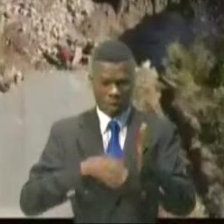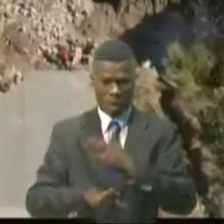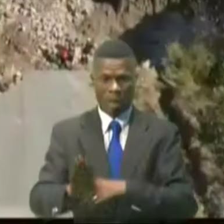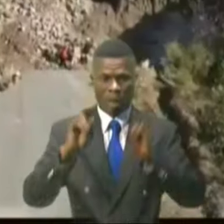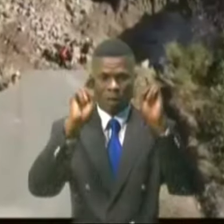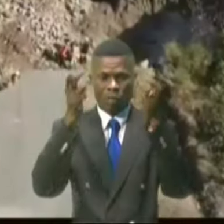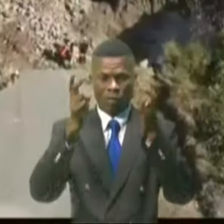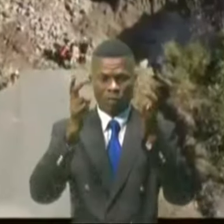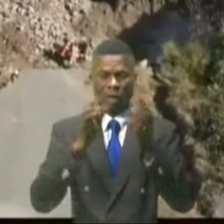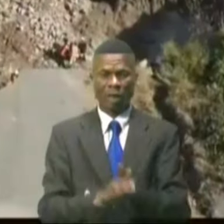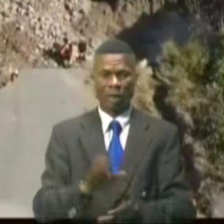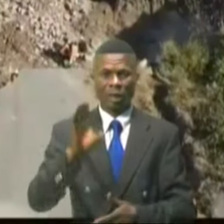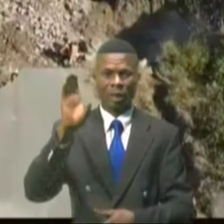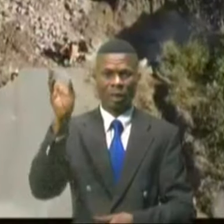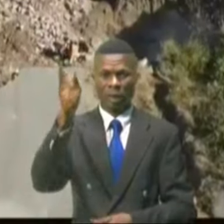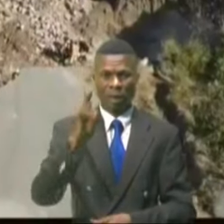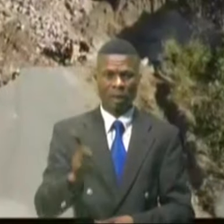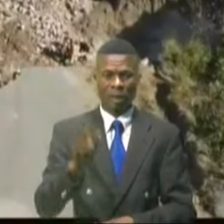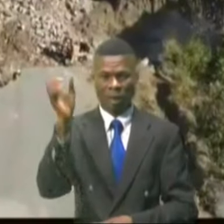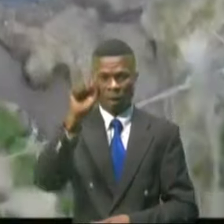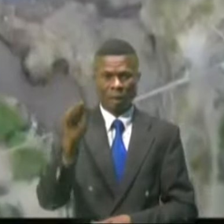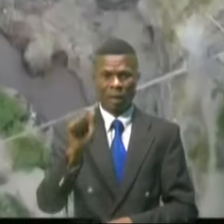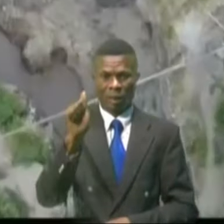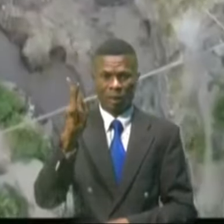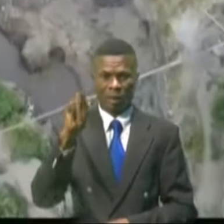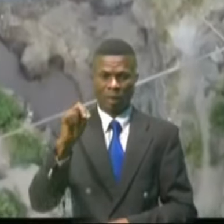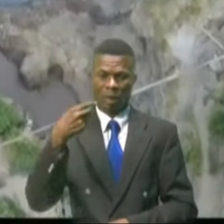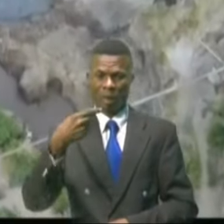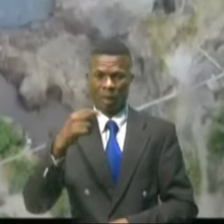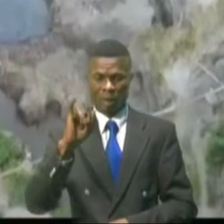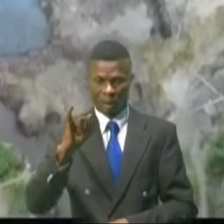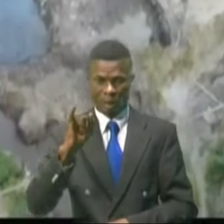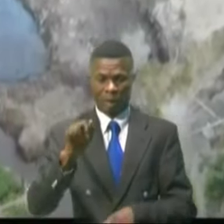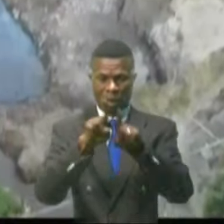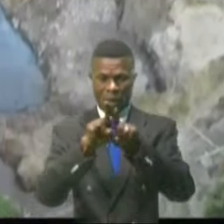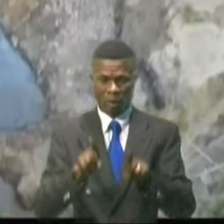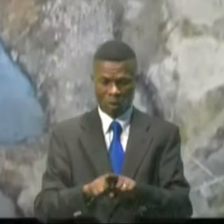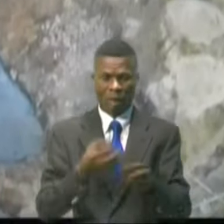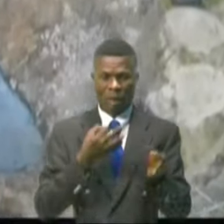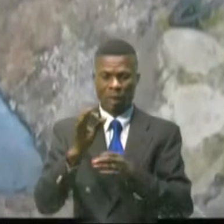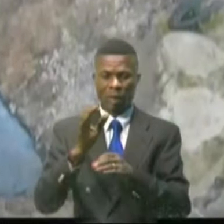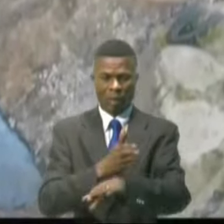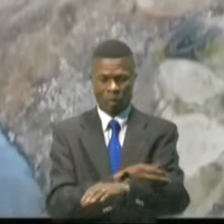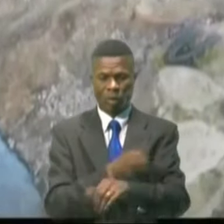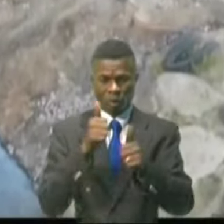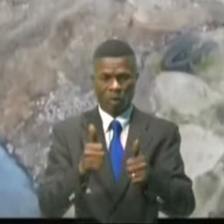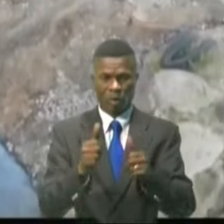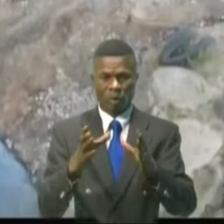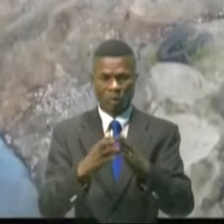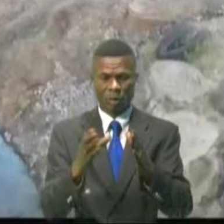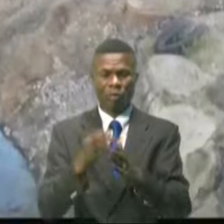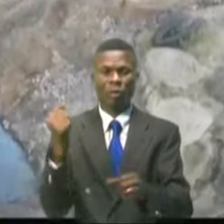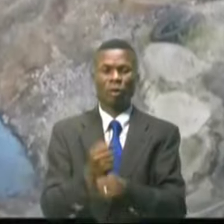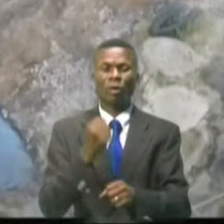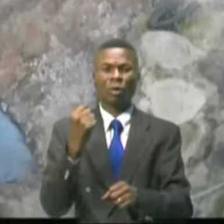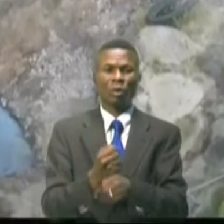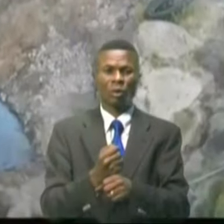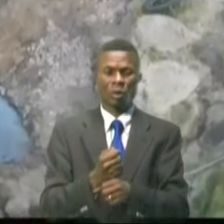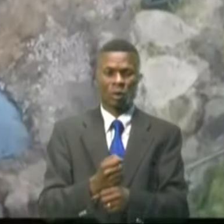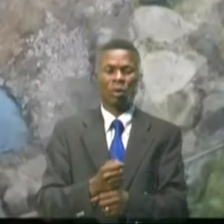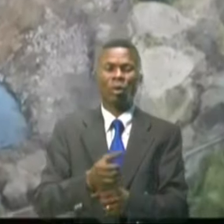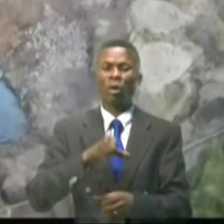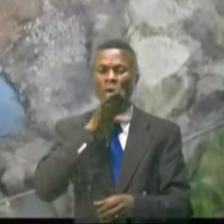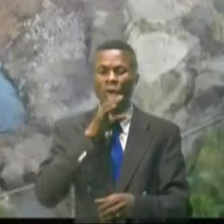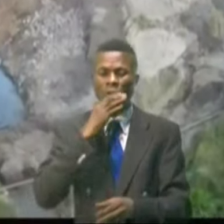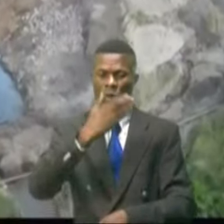Sangé, l'équipe de la 501e brigade d'entretien de l'office de route évolue bien avec les travaux d'enrochement et